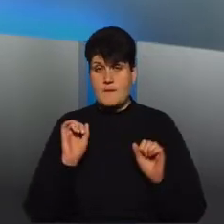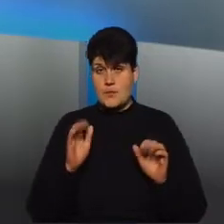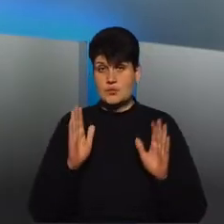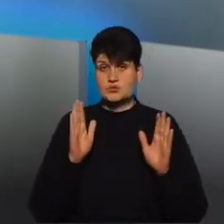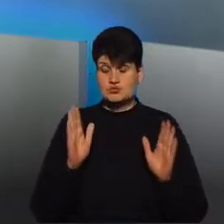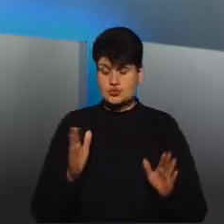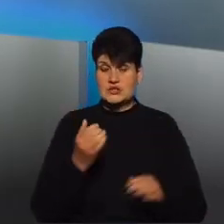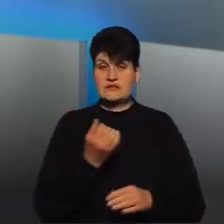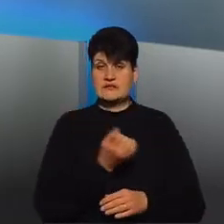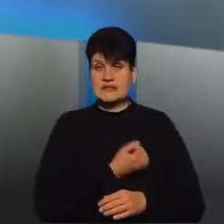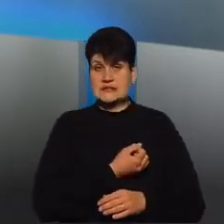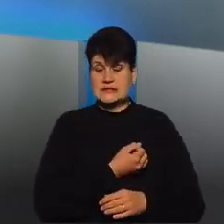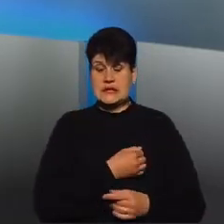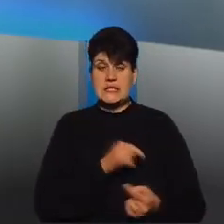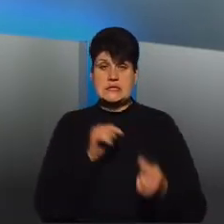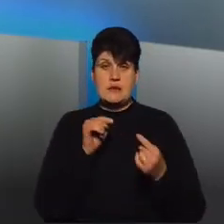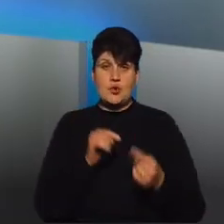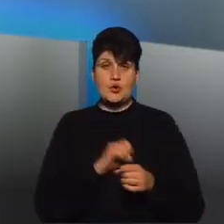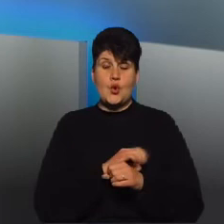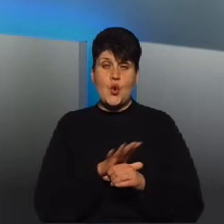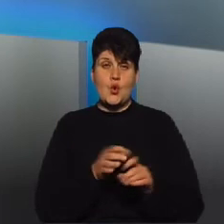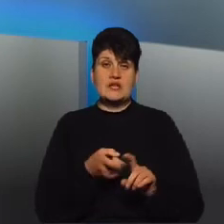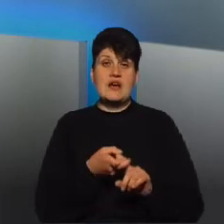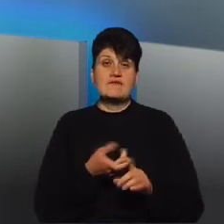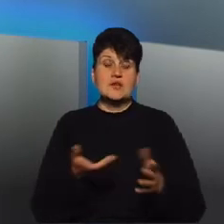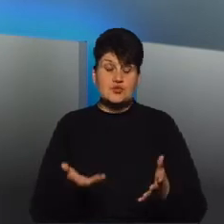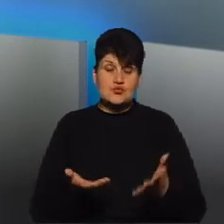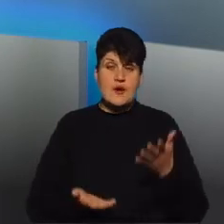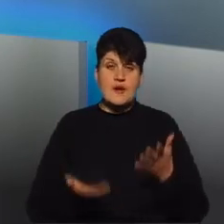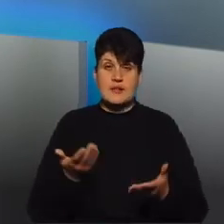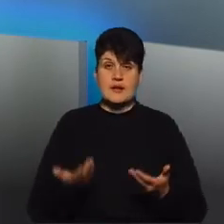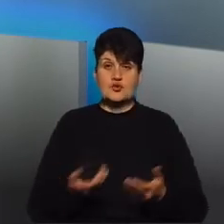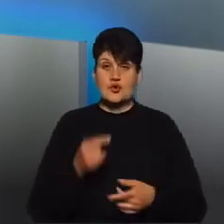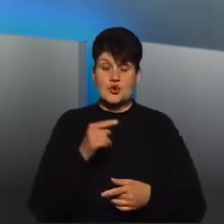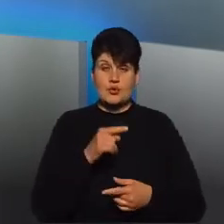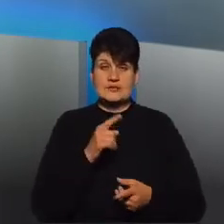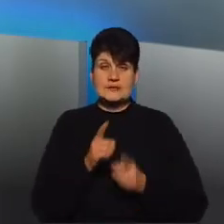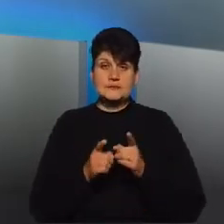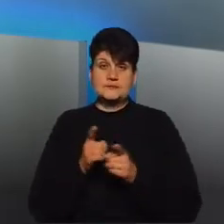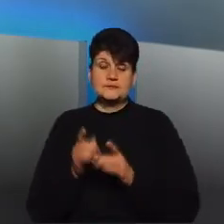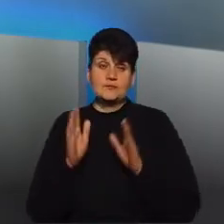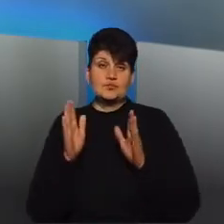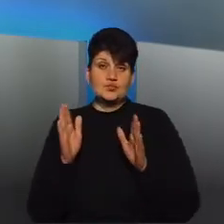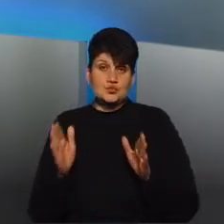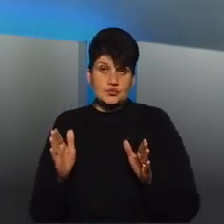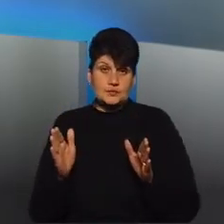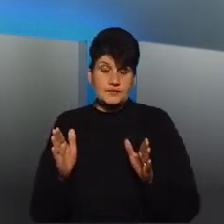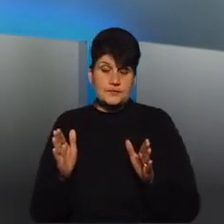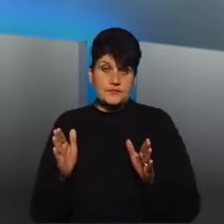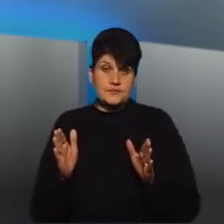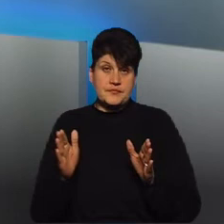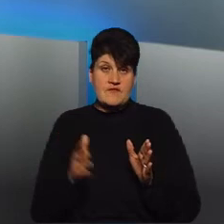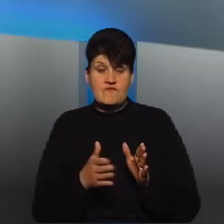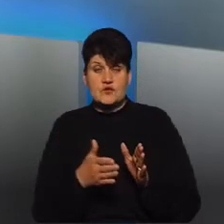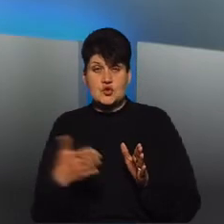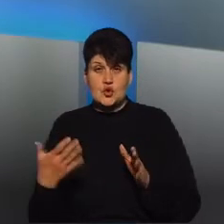вакцинацію проти коронавірусу. Але якщо його мутації будуть йти в сторону